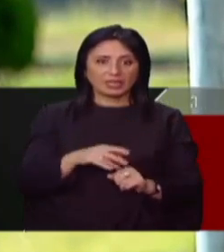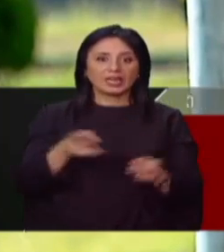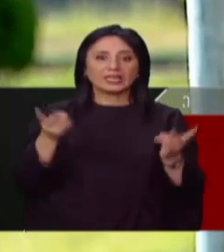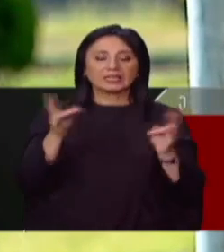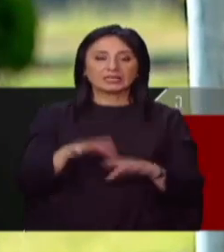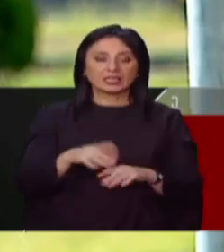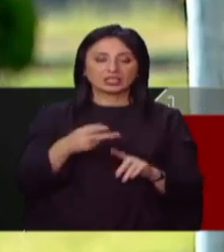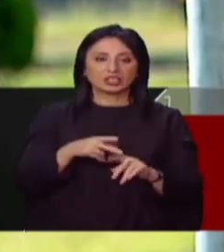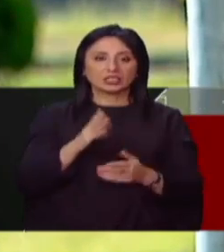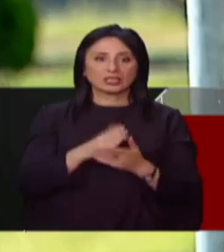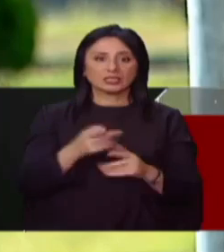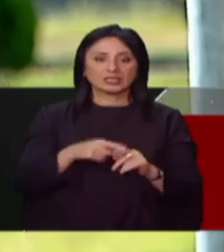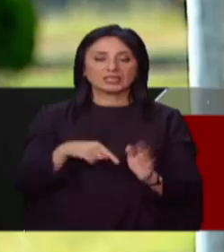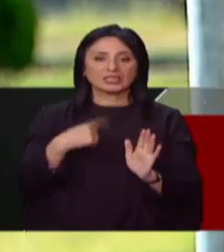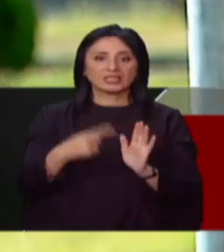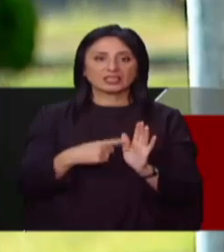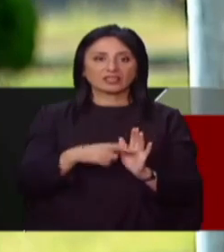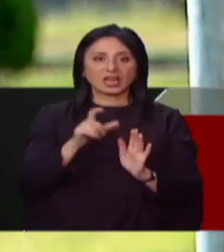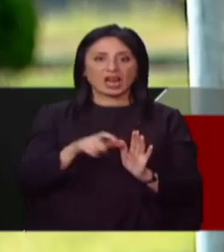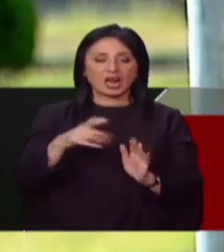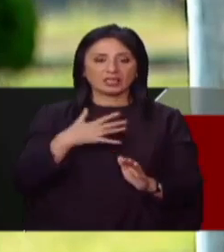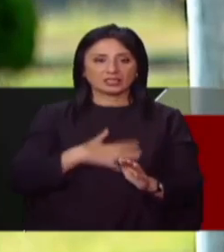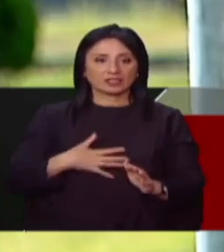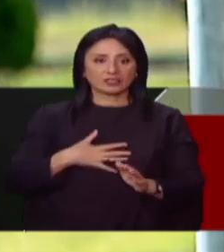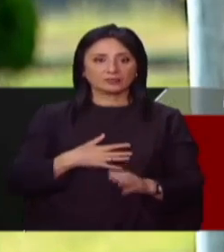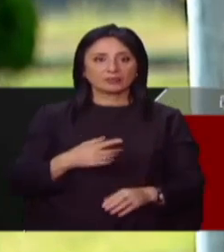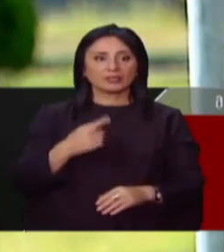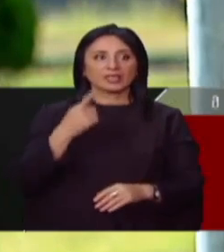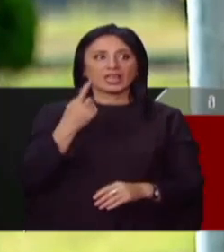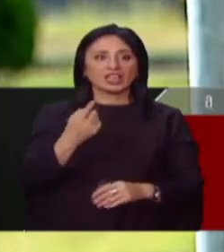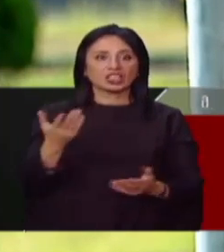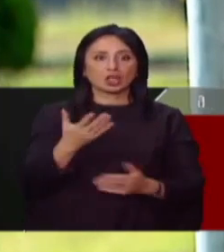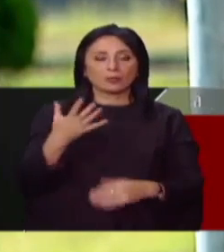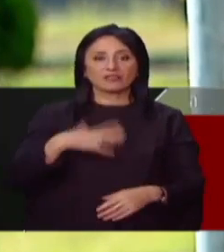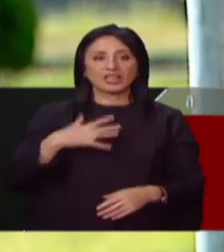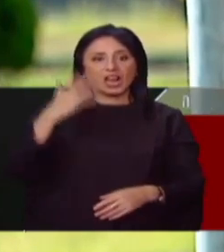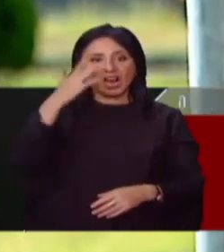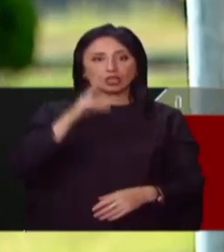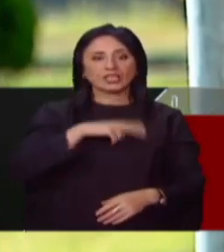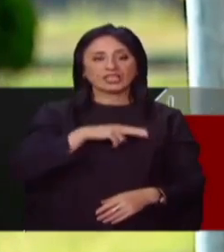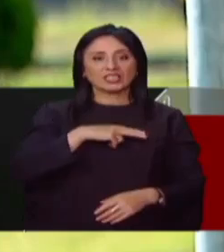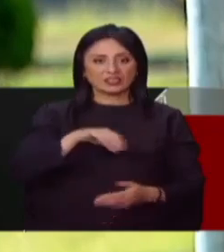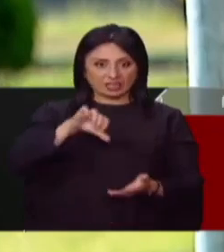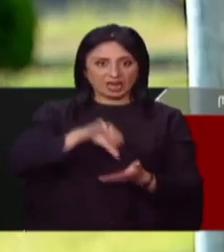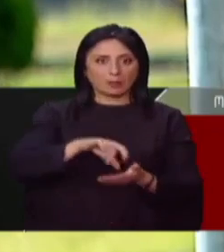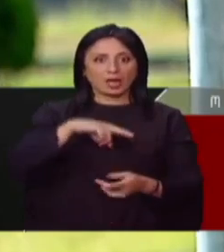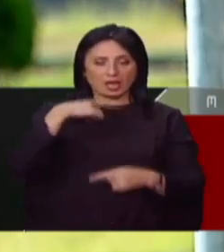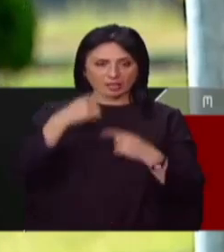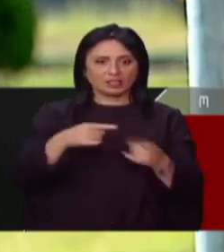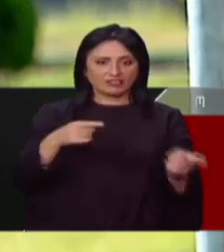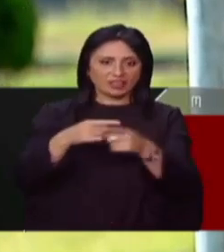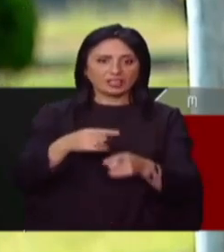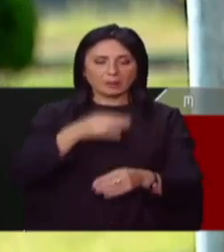დანარჩენი ეს არის ის საკითხები, რაც ხალხს აღელვებს. ერთი რომელიმე ქართული ოცნების დეპუტატი გამოსულიყო და ერთქვა